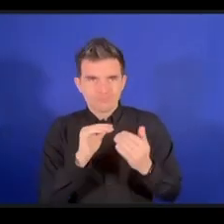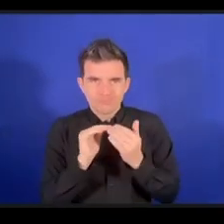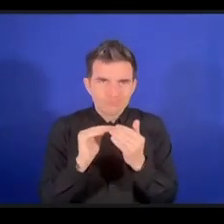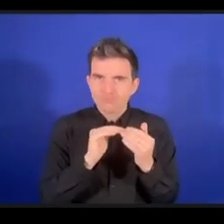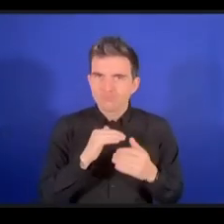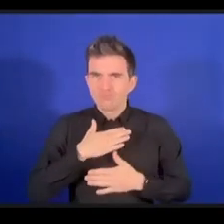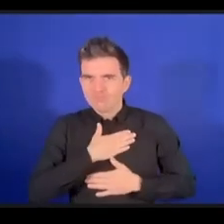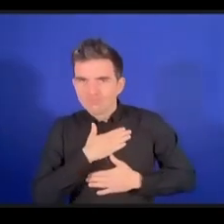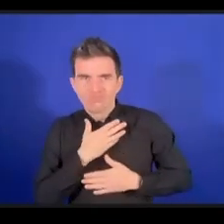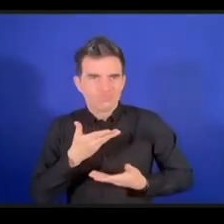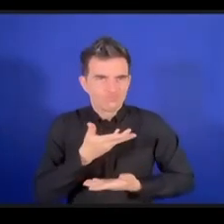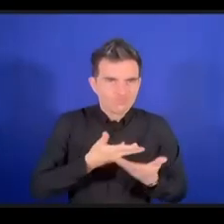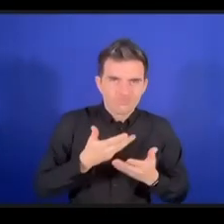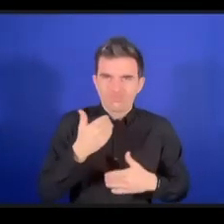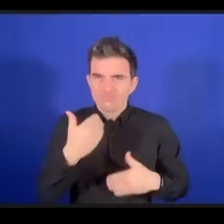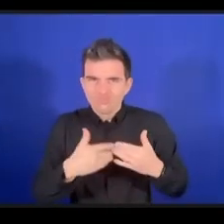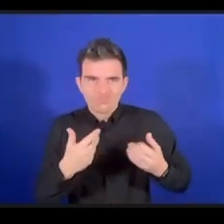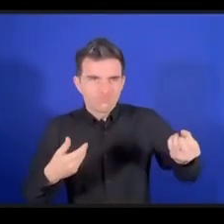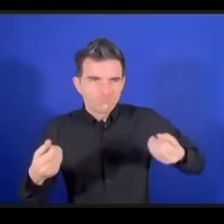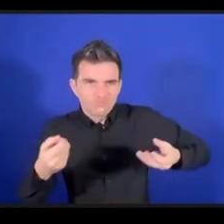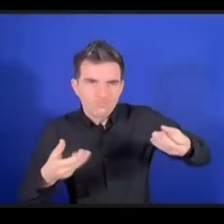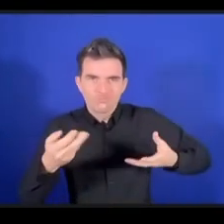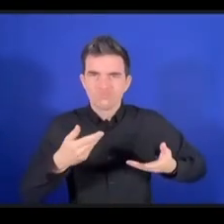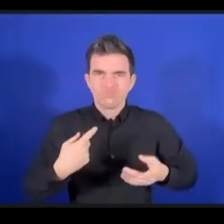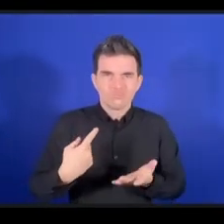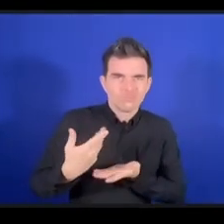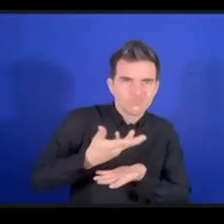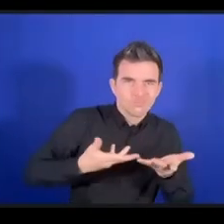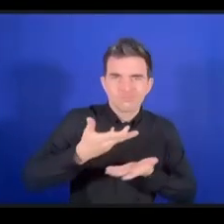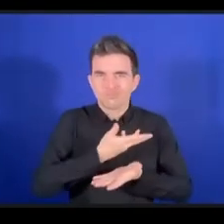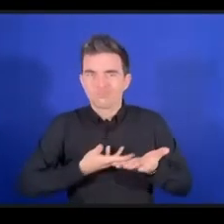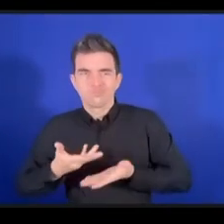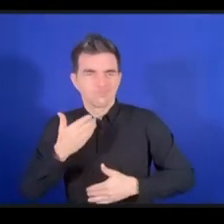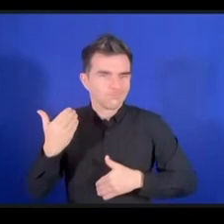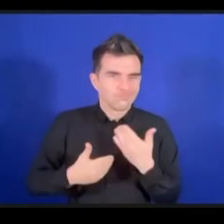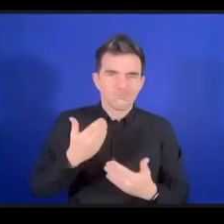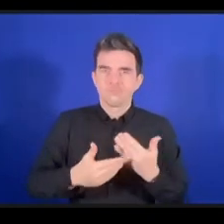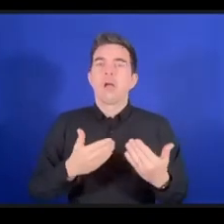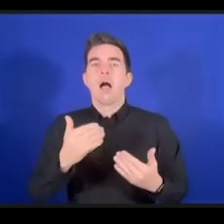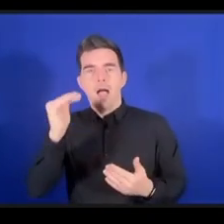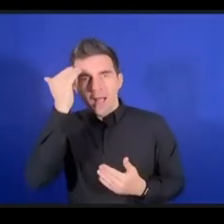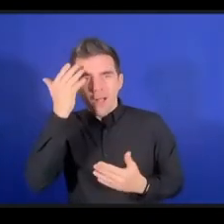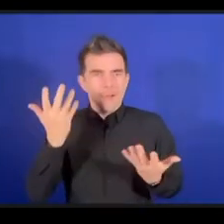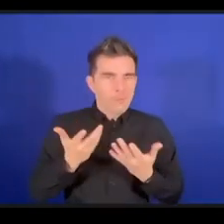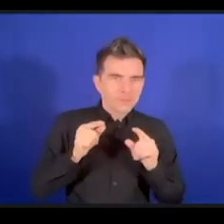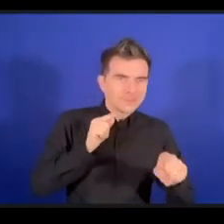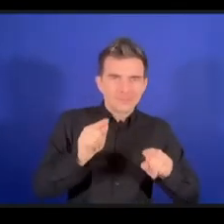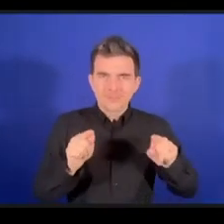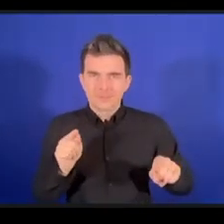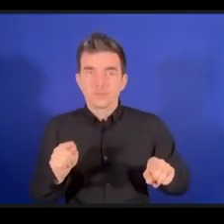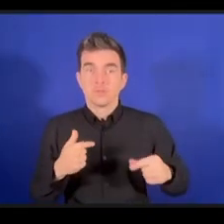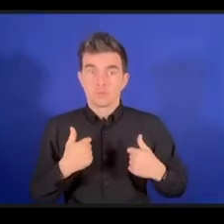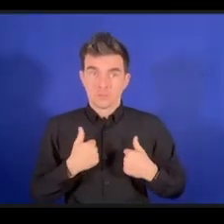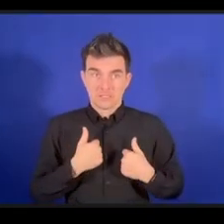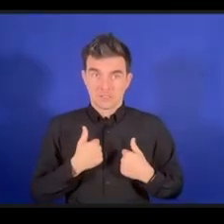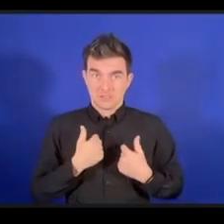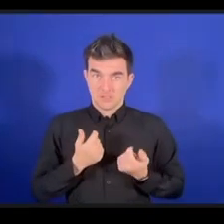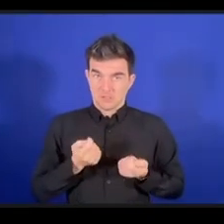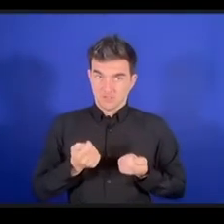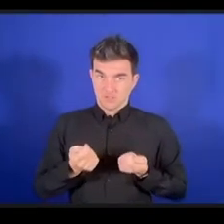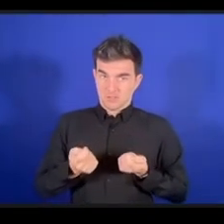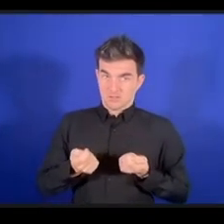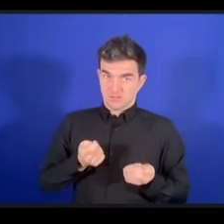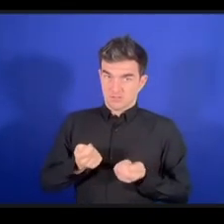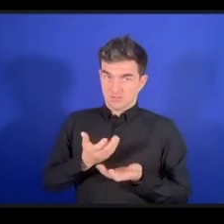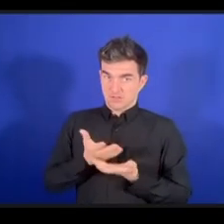我们不仅仅是帮助这些人士，同时也帮助当地的残障人士。我